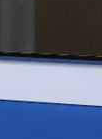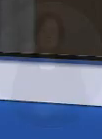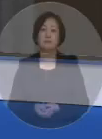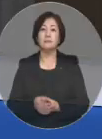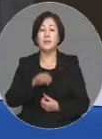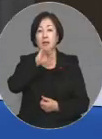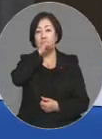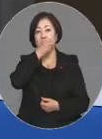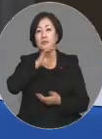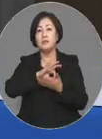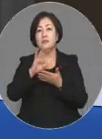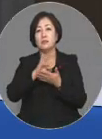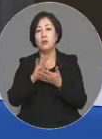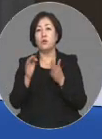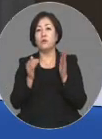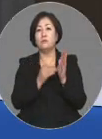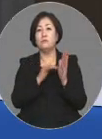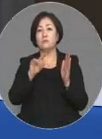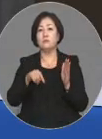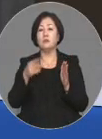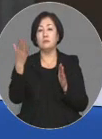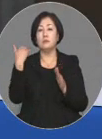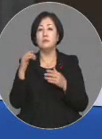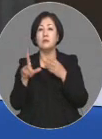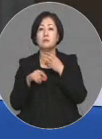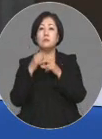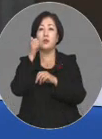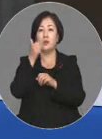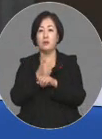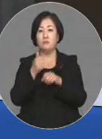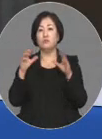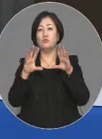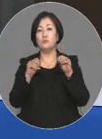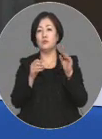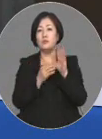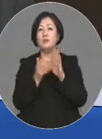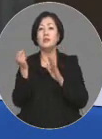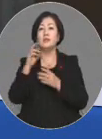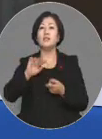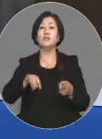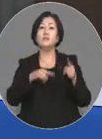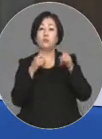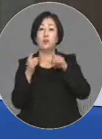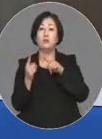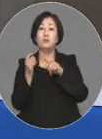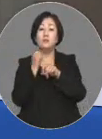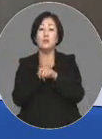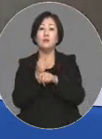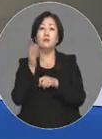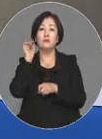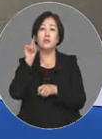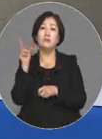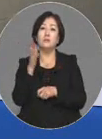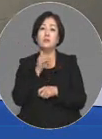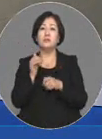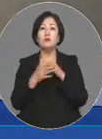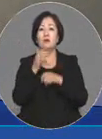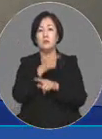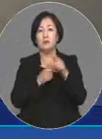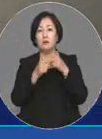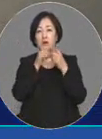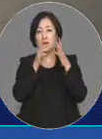예산 조기 소진으로 지난달 중단했던 울산페이가 부활합니다. 울산시가 내일부터